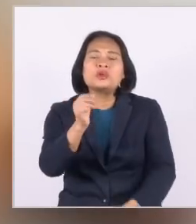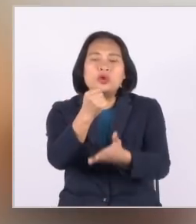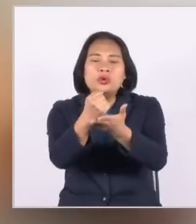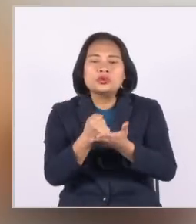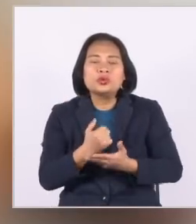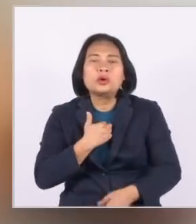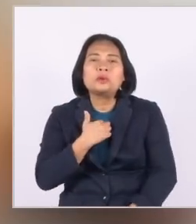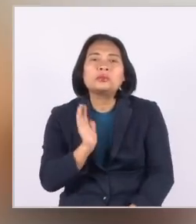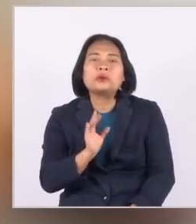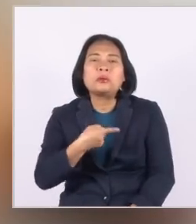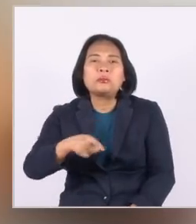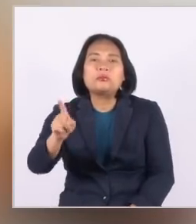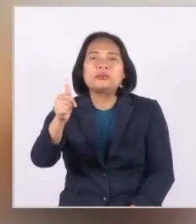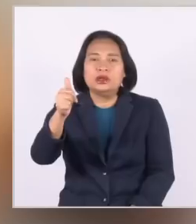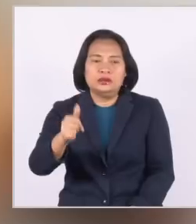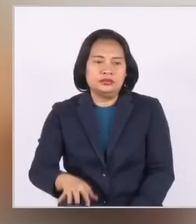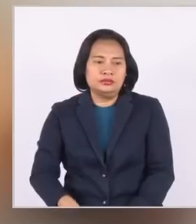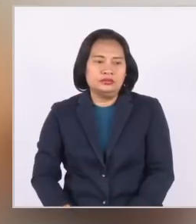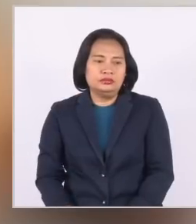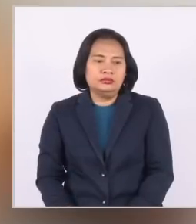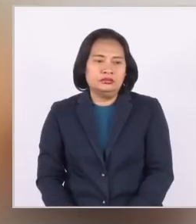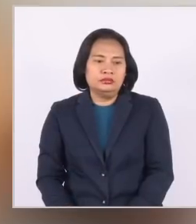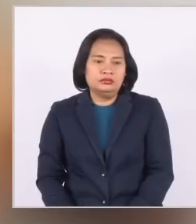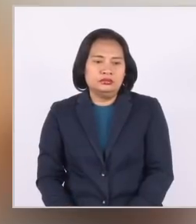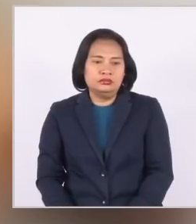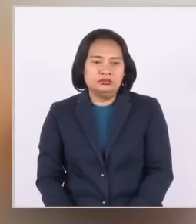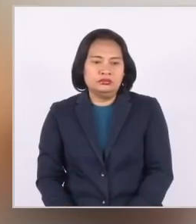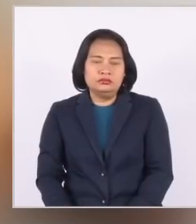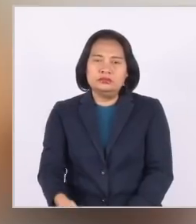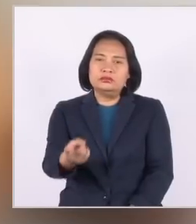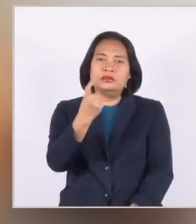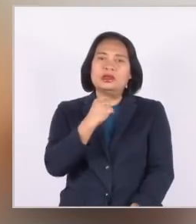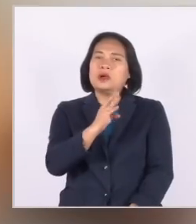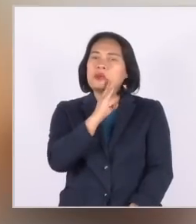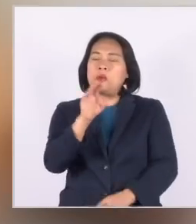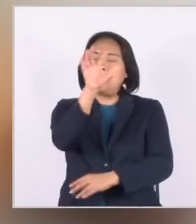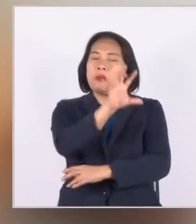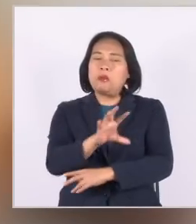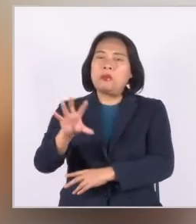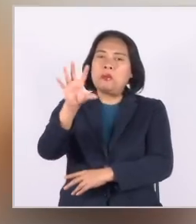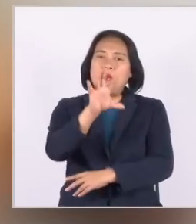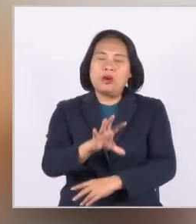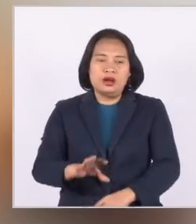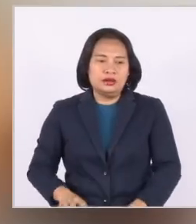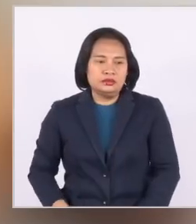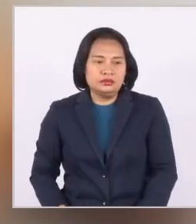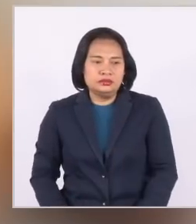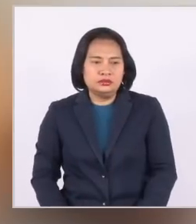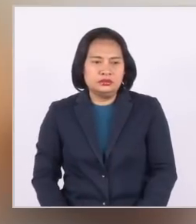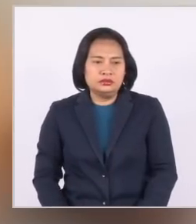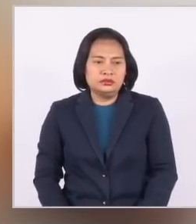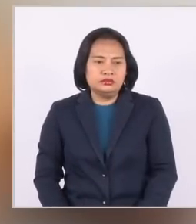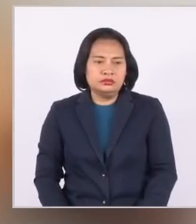ปได้ต้องถามอย่างนี้ถามโกหกดอกดวงนี ่มันมาจากที่วันไหน ไม ่ ใ